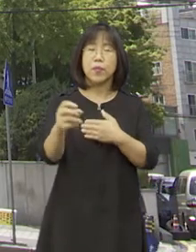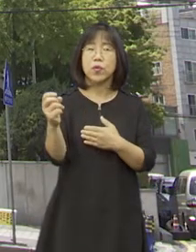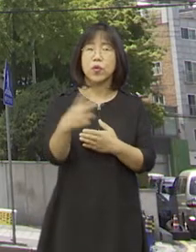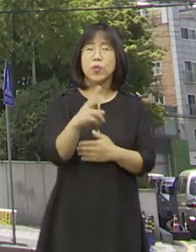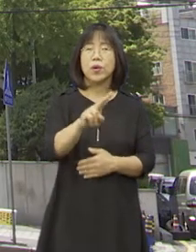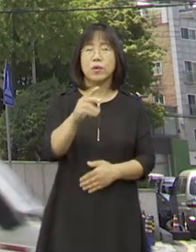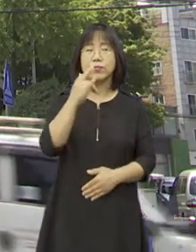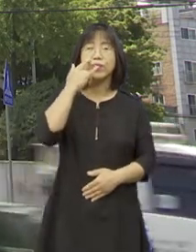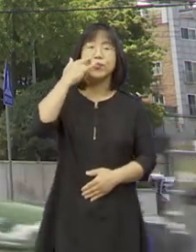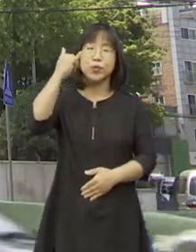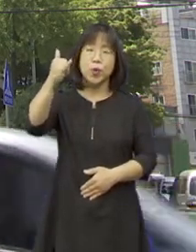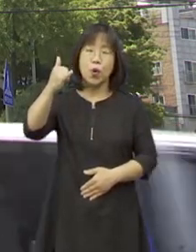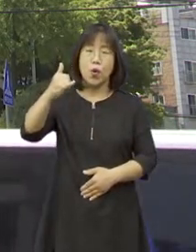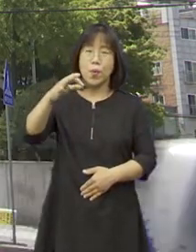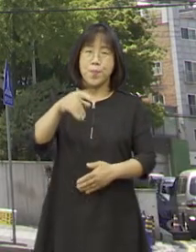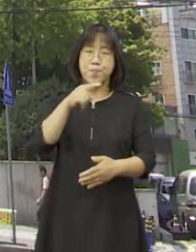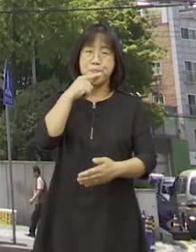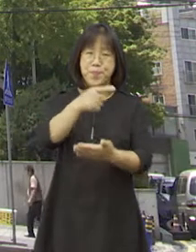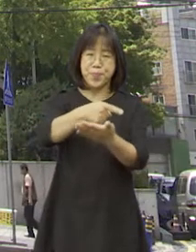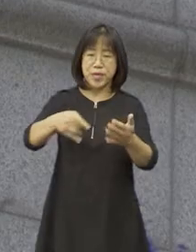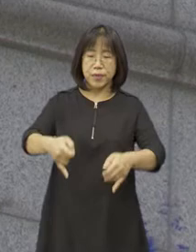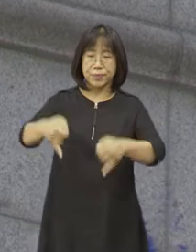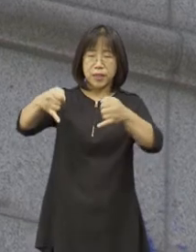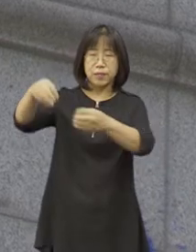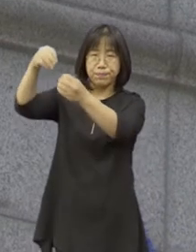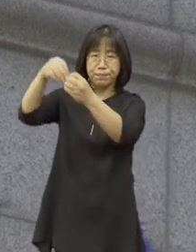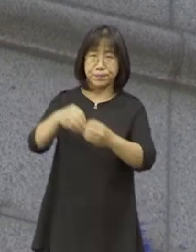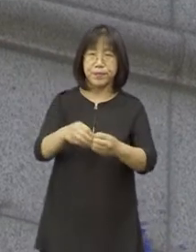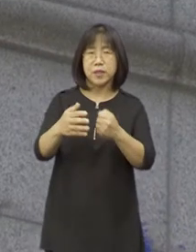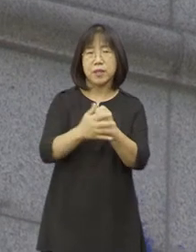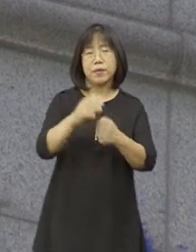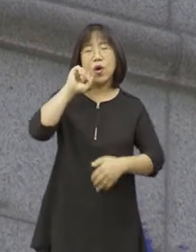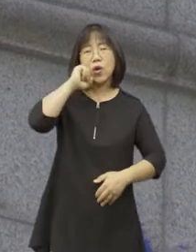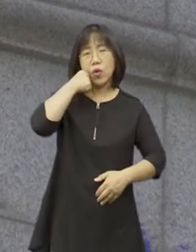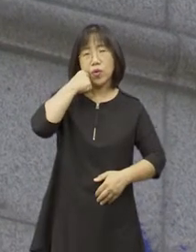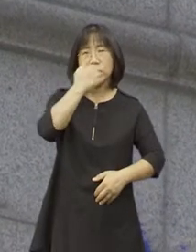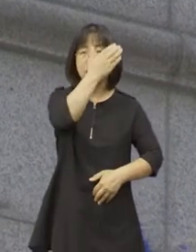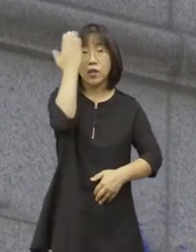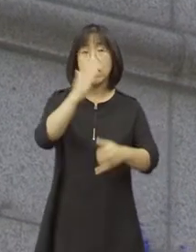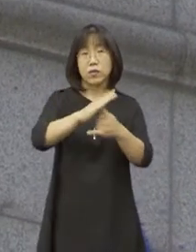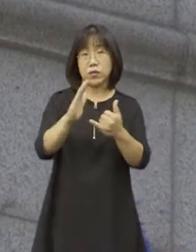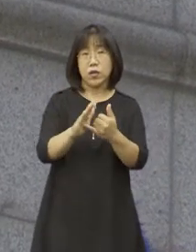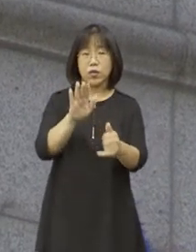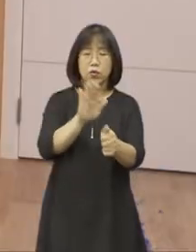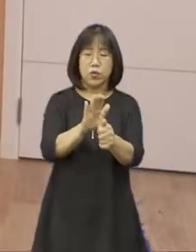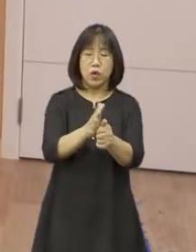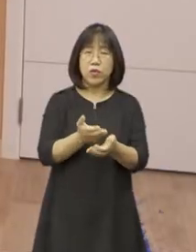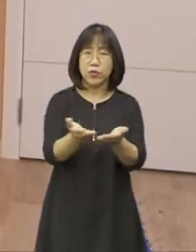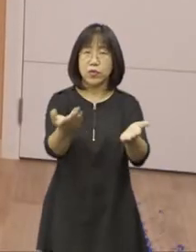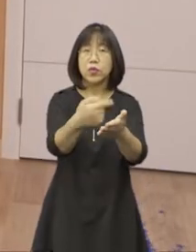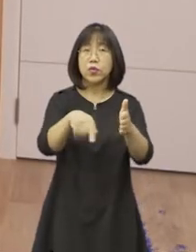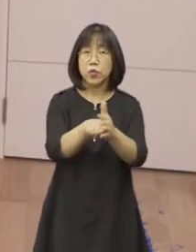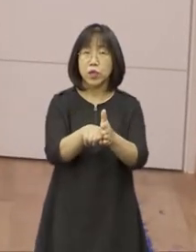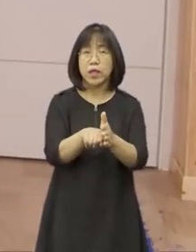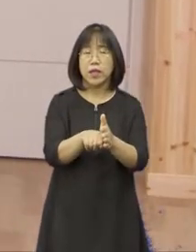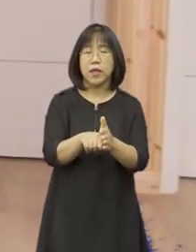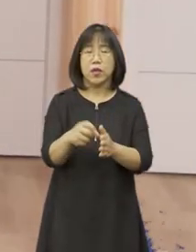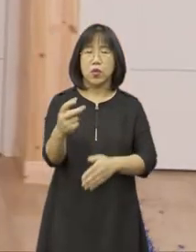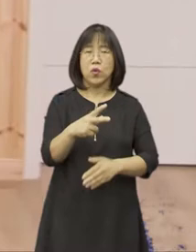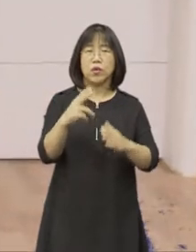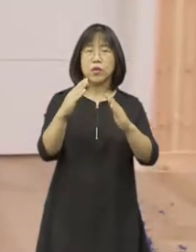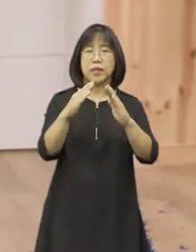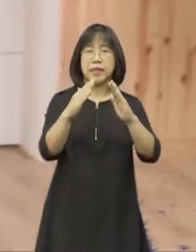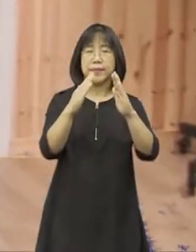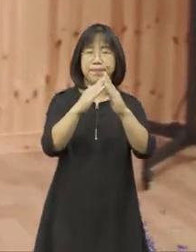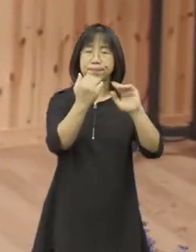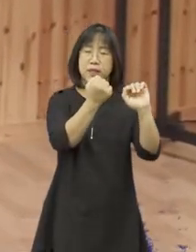이 밖에도 부모의 채무 상속으로 인해 어려움에 처한 청소년들을 돕기 위한 법률 울타리, 가출 청소년들이